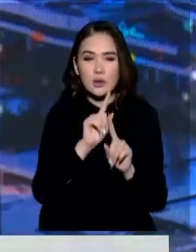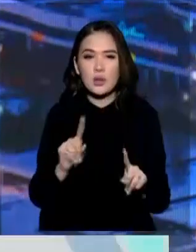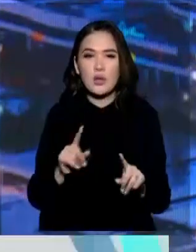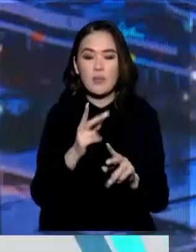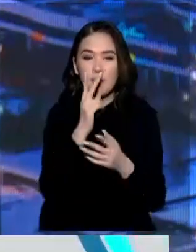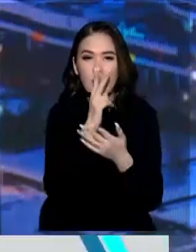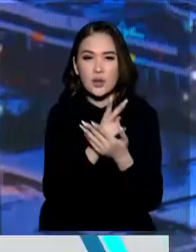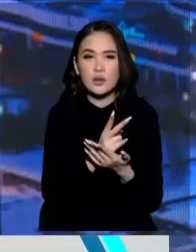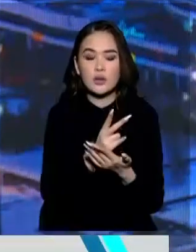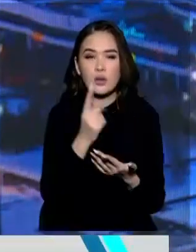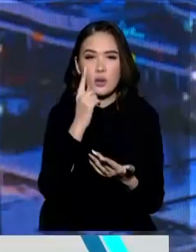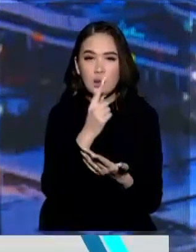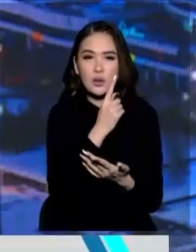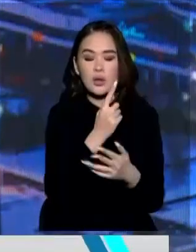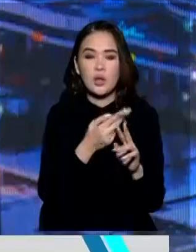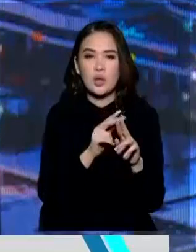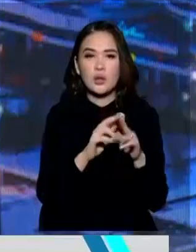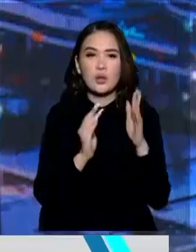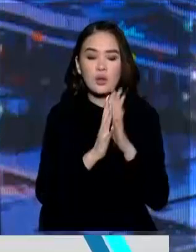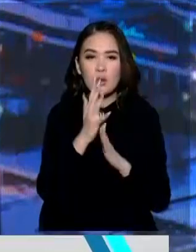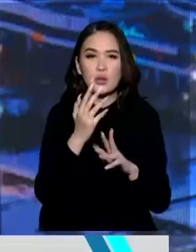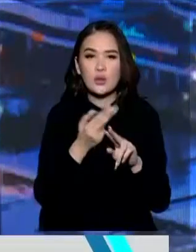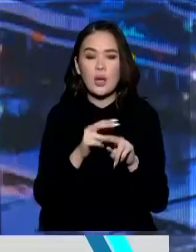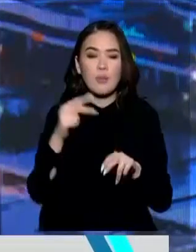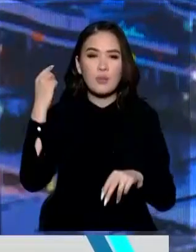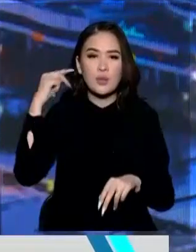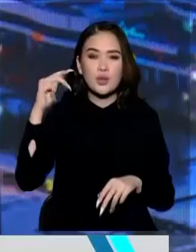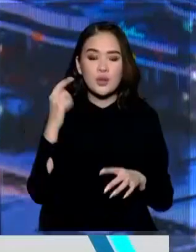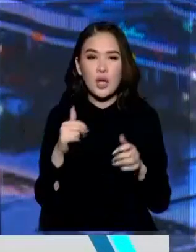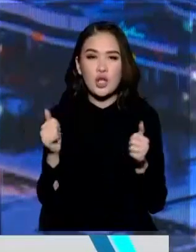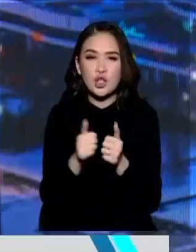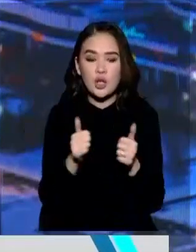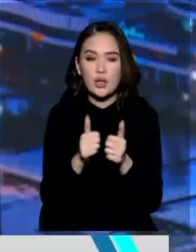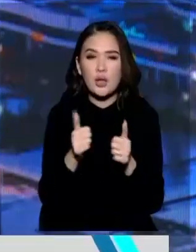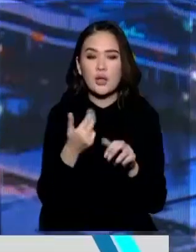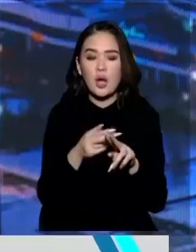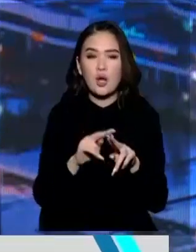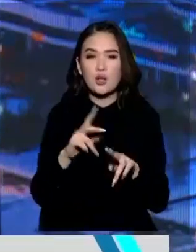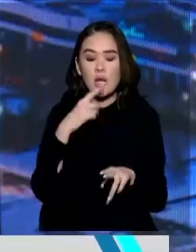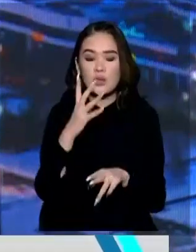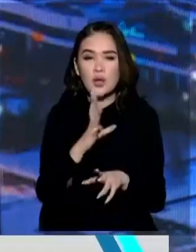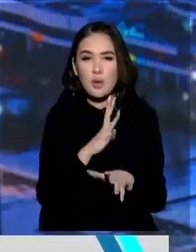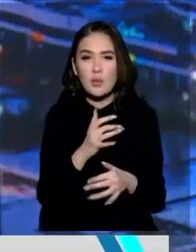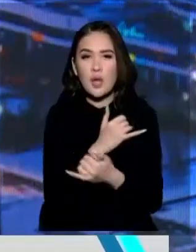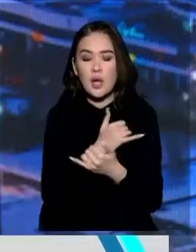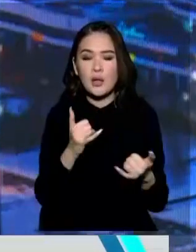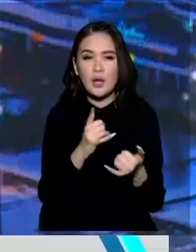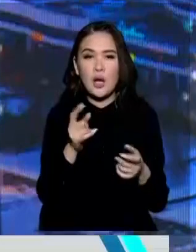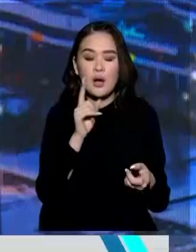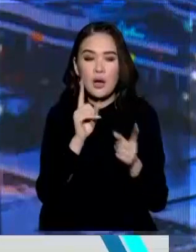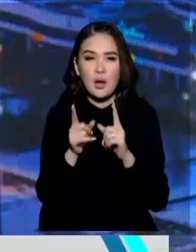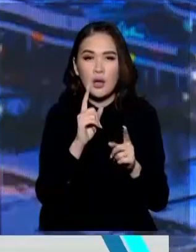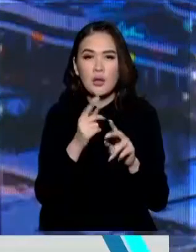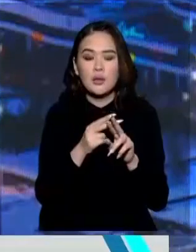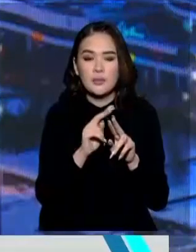ерекше үлкен үстем көрсететін елдерде президенттердің жандарында осындай арнайы кеңес